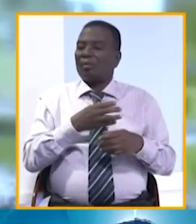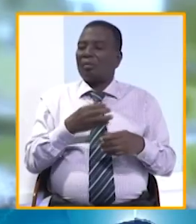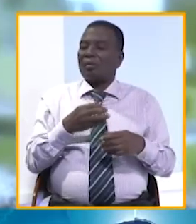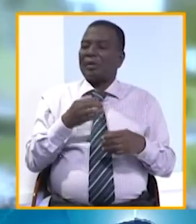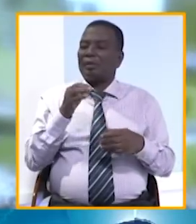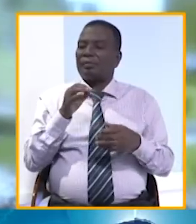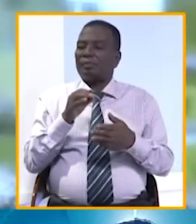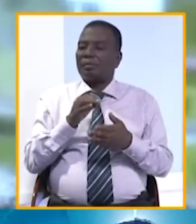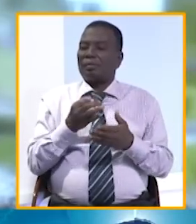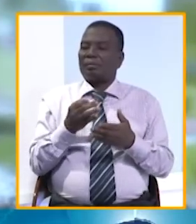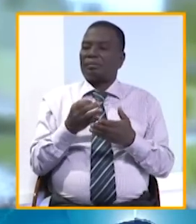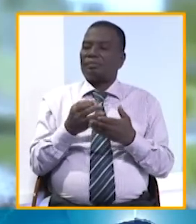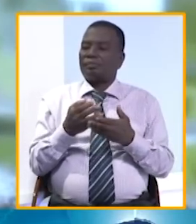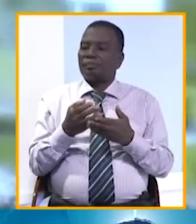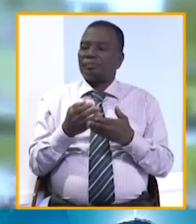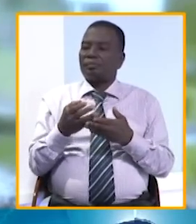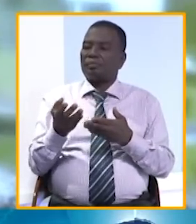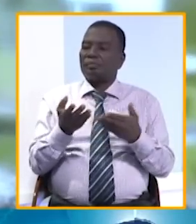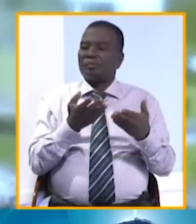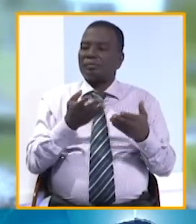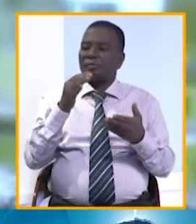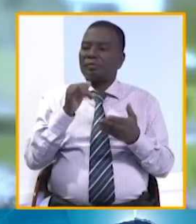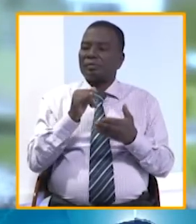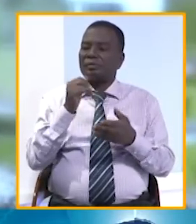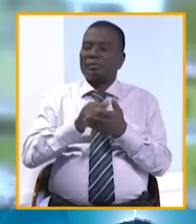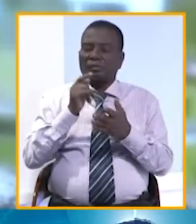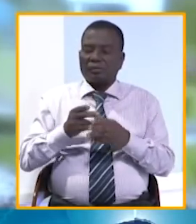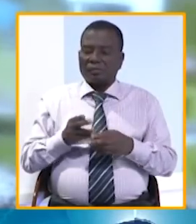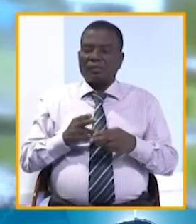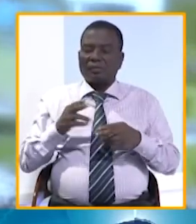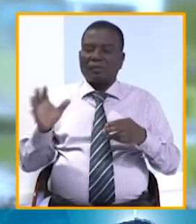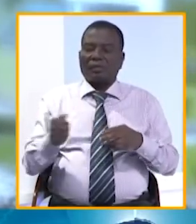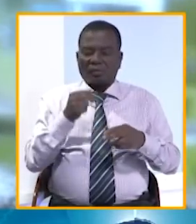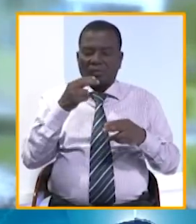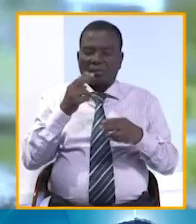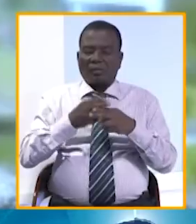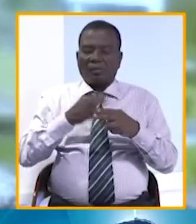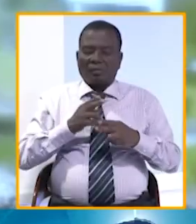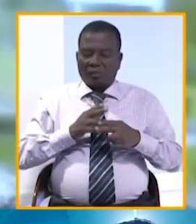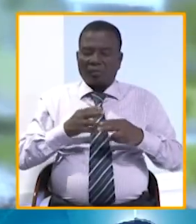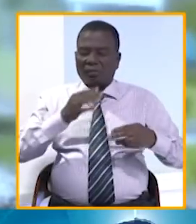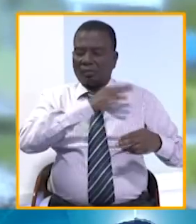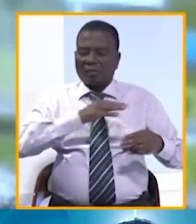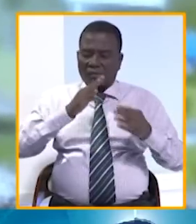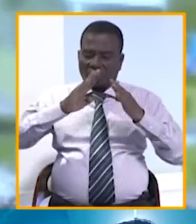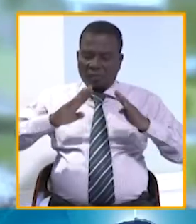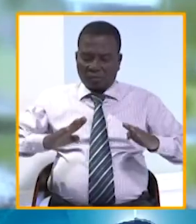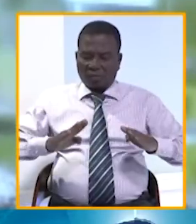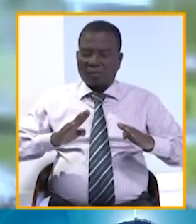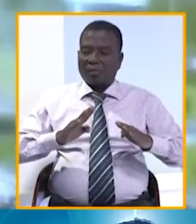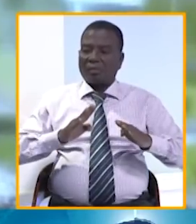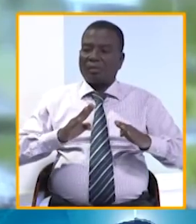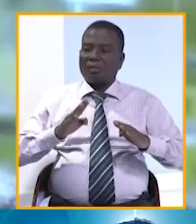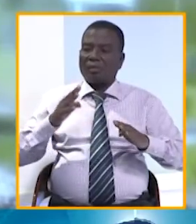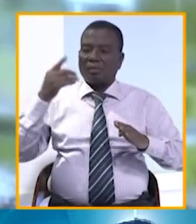dénommée Farikou Soutrali porte le nom du maire de la commune d'Adjamé, Farikou Soumaoro, et dans l'argot ivoirien, le Nouchi, le terme Soutrali